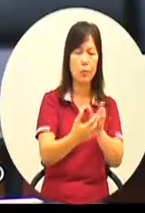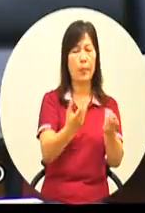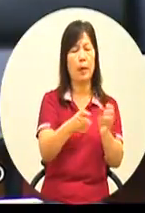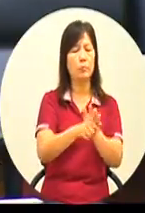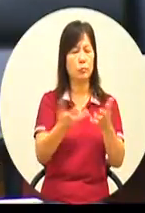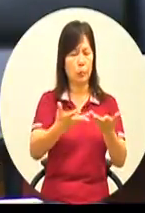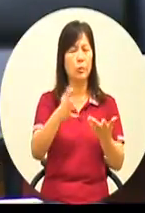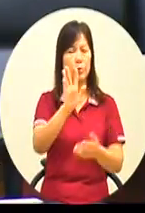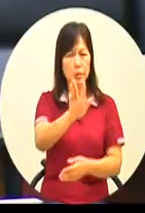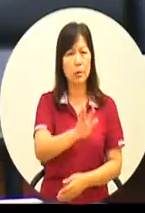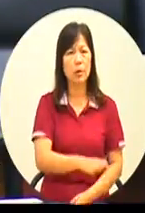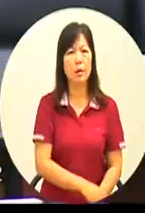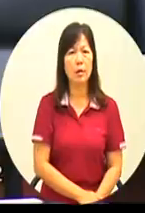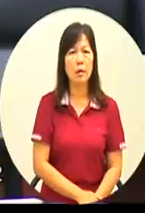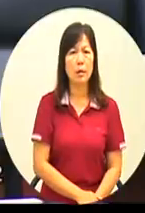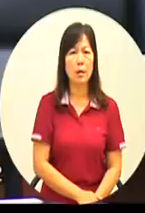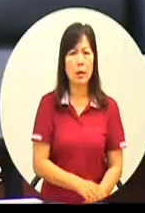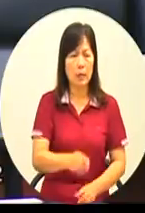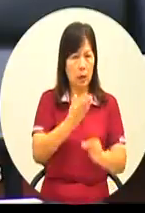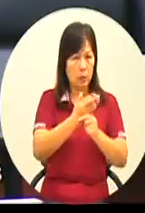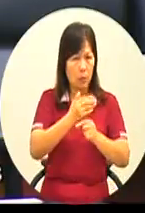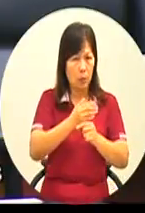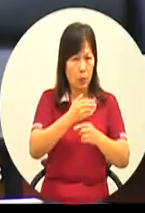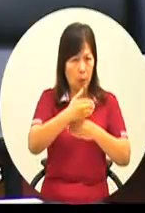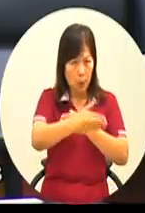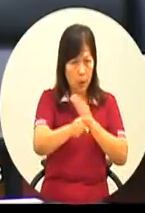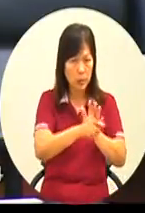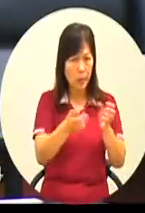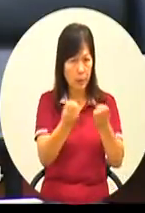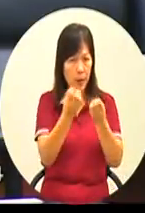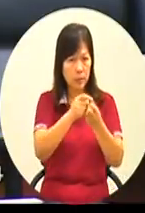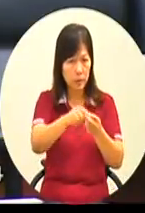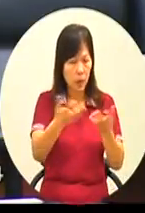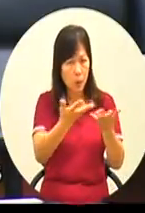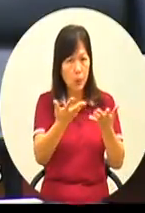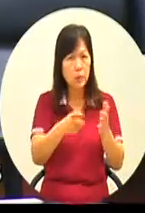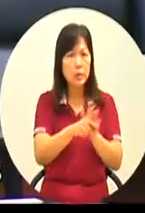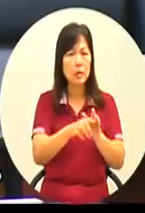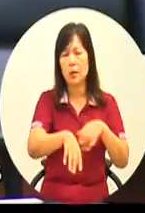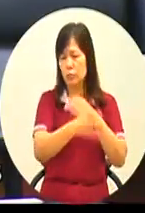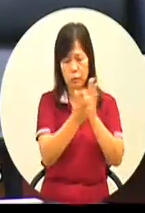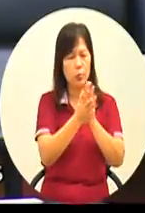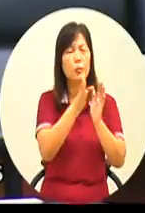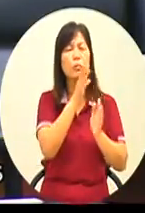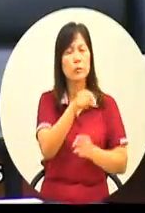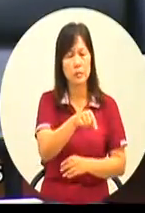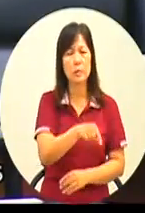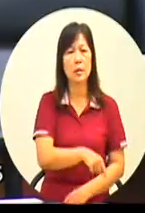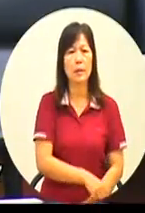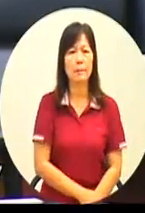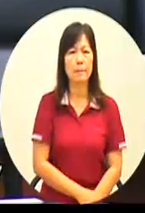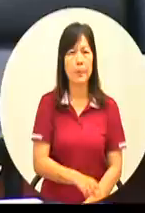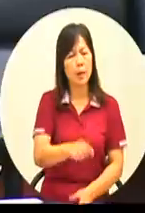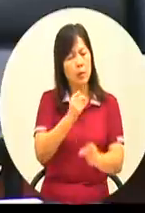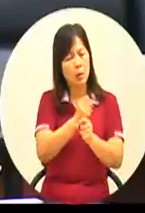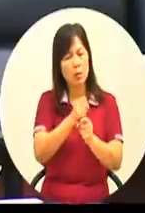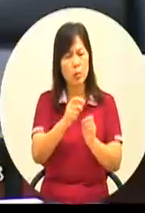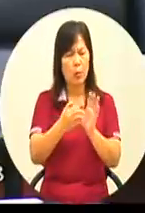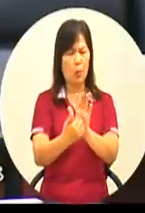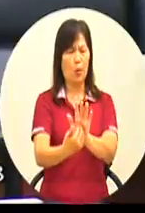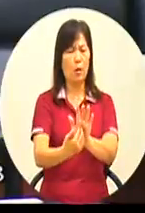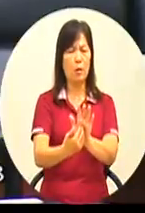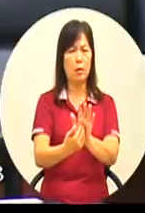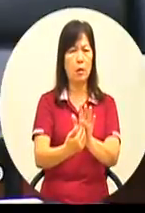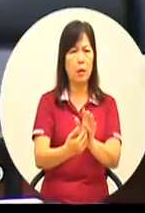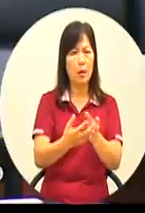在。中间所产生的这一些关系，你刚刚所阐述的，其实一切都是了。 是业务跟这个部分没有回避的问题，